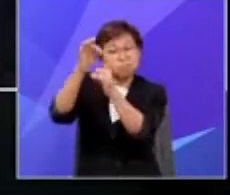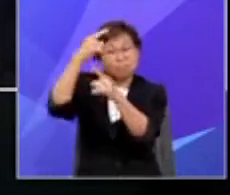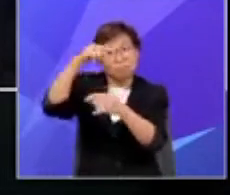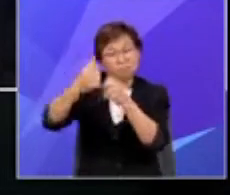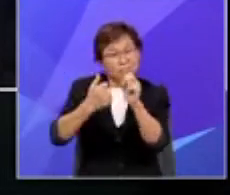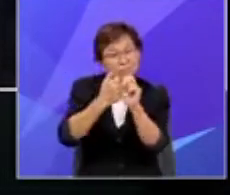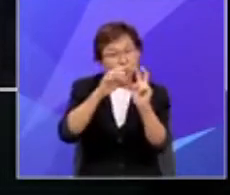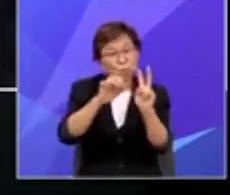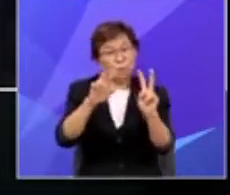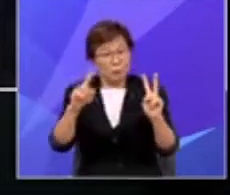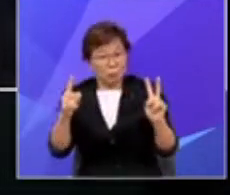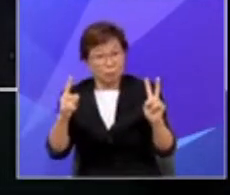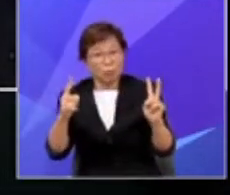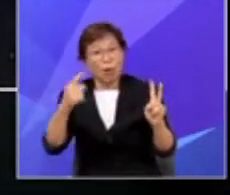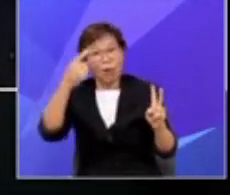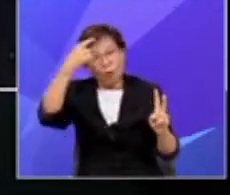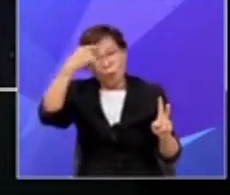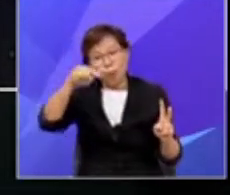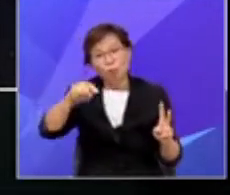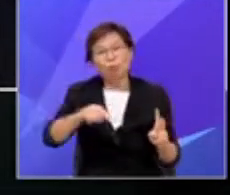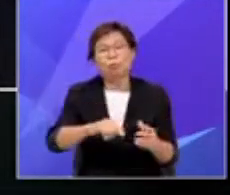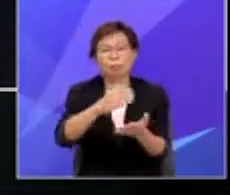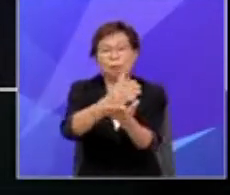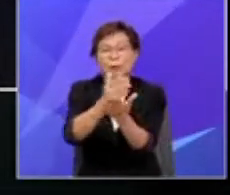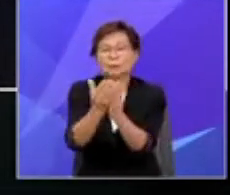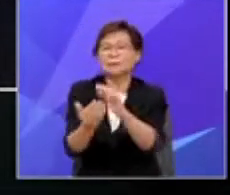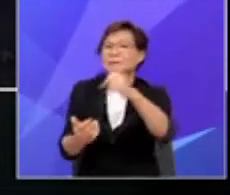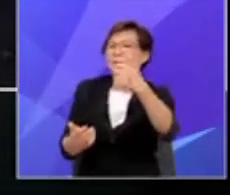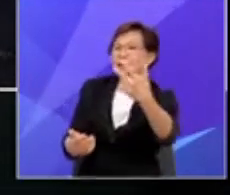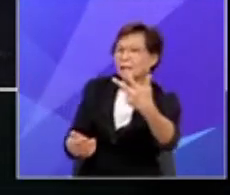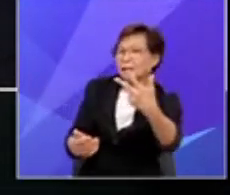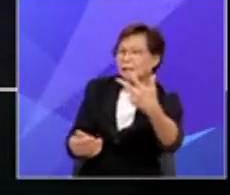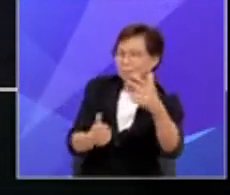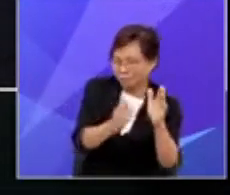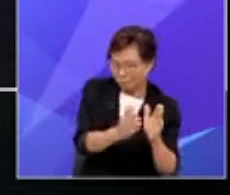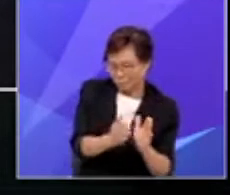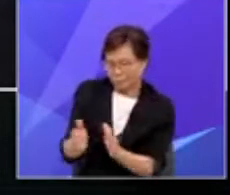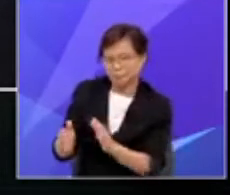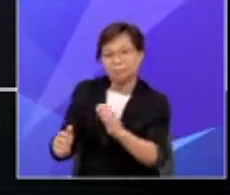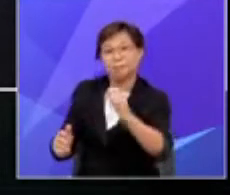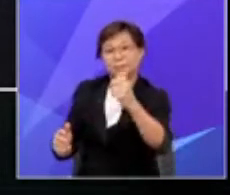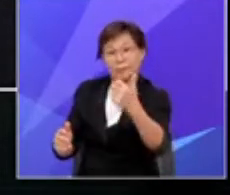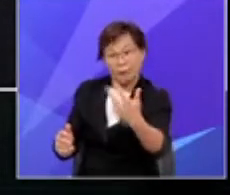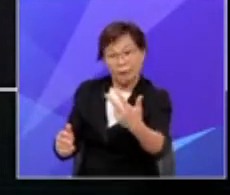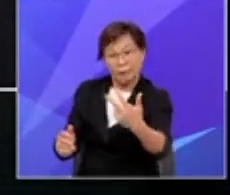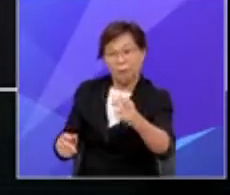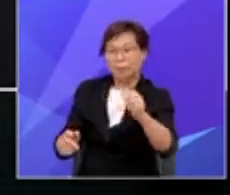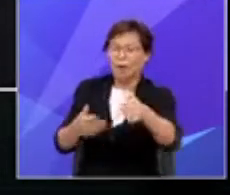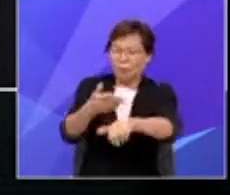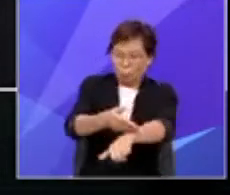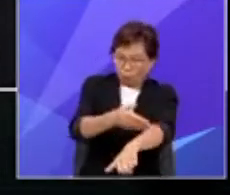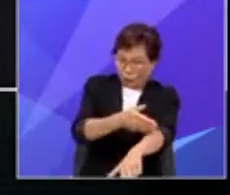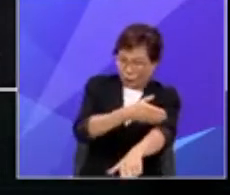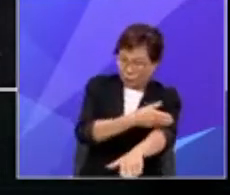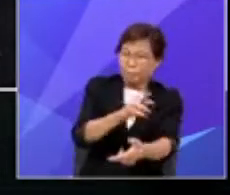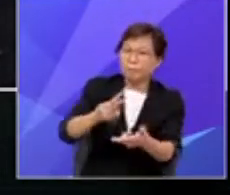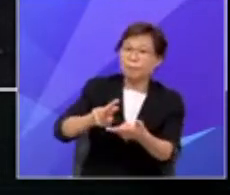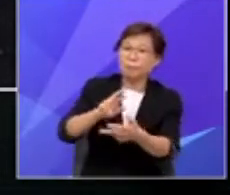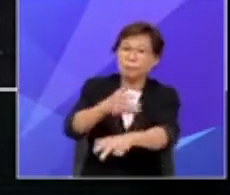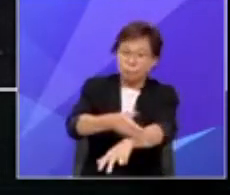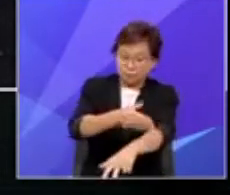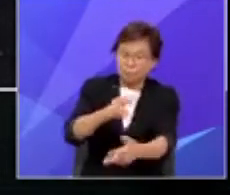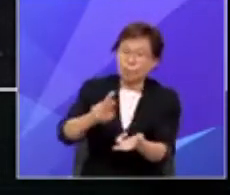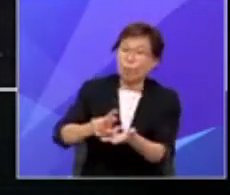tahun ini itu yang dibagikan kepada tiga trust subjek yaitu pemulihan untuk